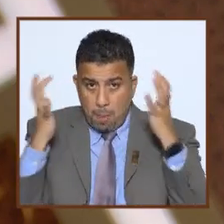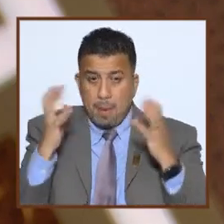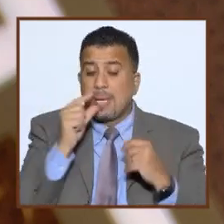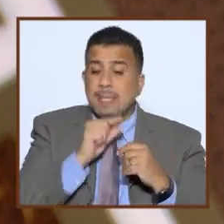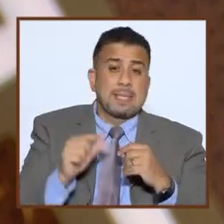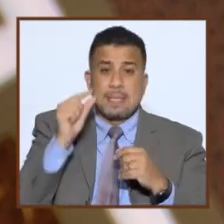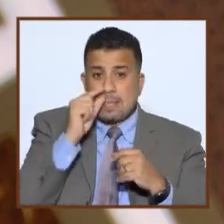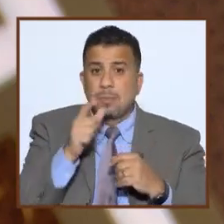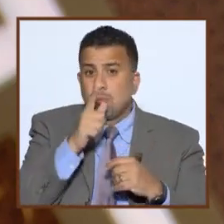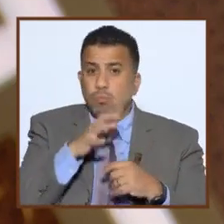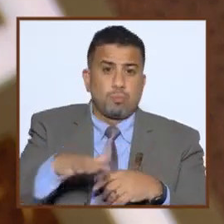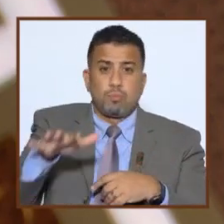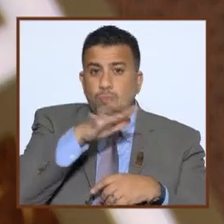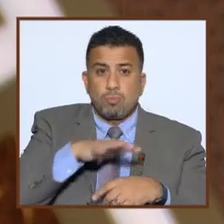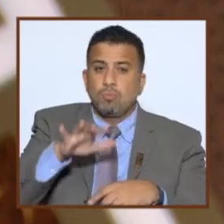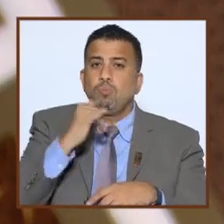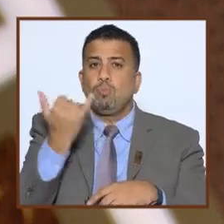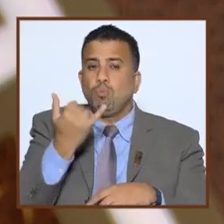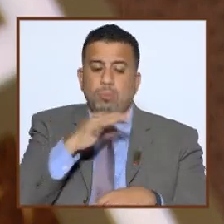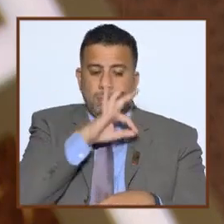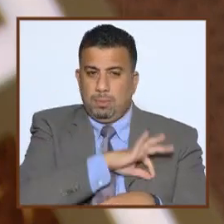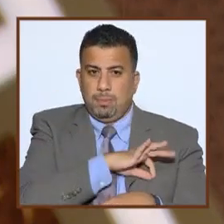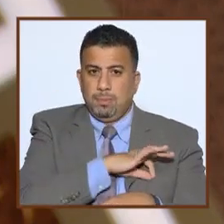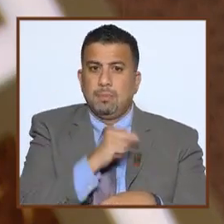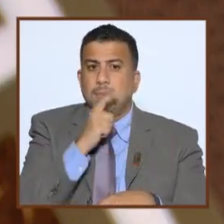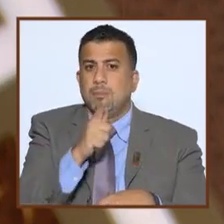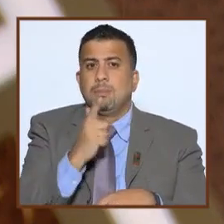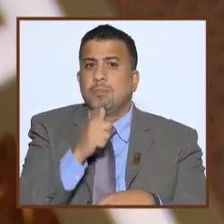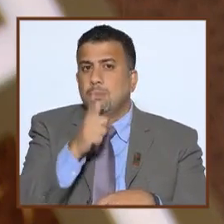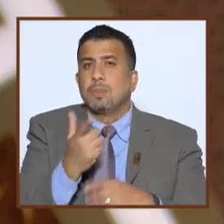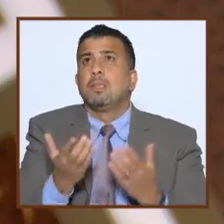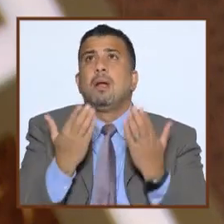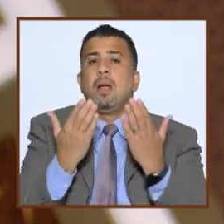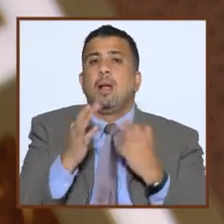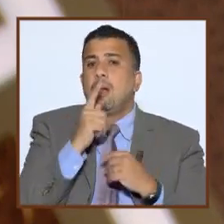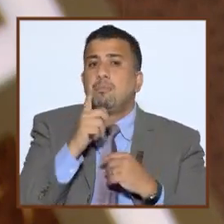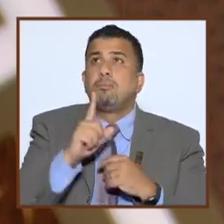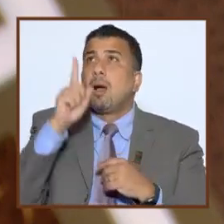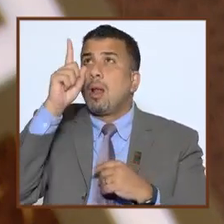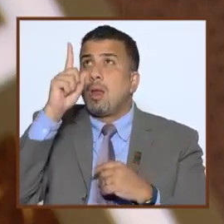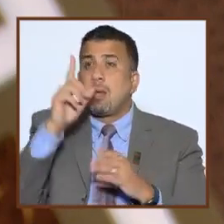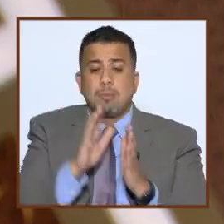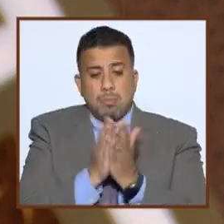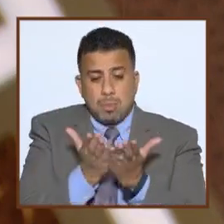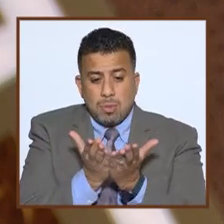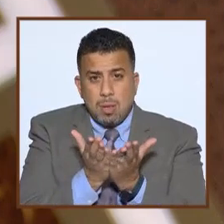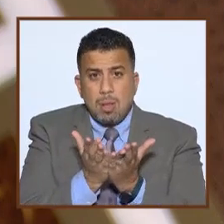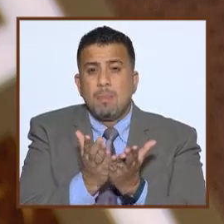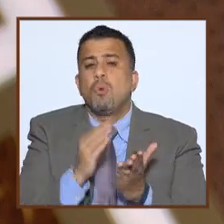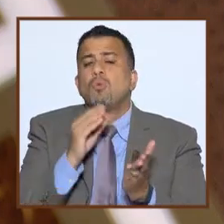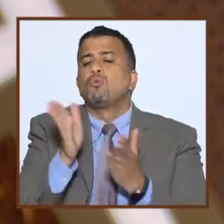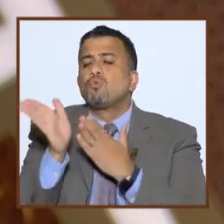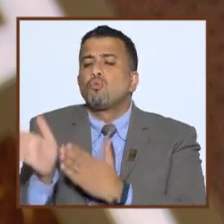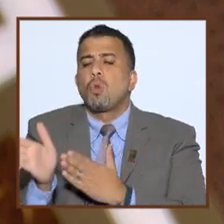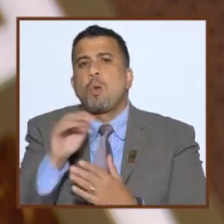وصل الله تعالى ان ينفع بالجميع الامر الثاني اختلف هذا ربنا جل الله على تعبدنا بكتاب الله وبسنه رسول الله